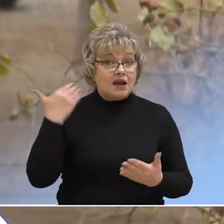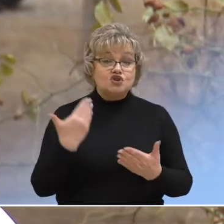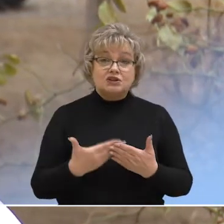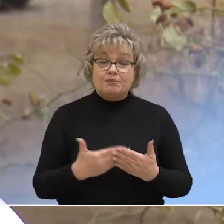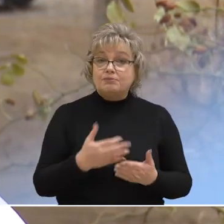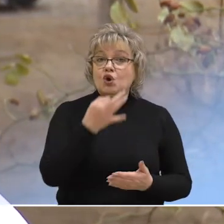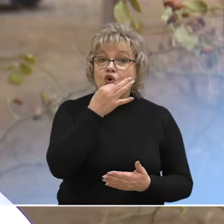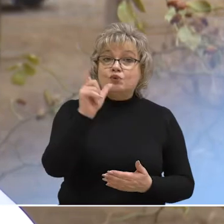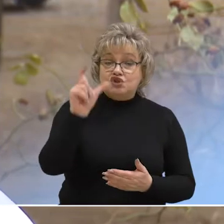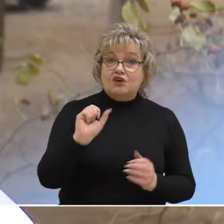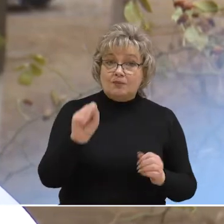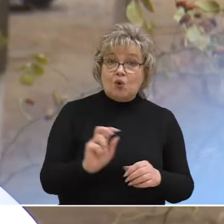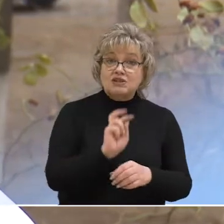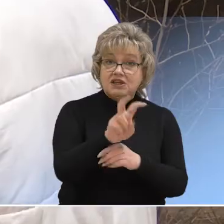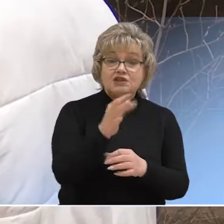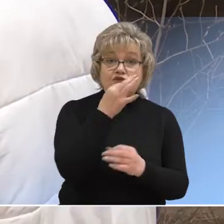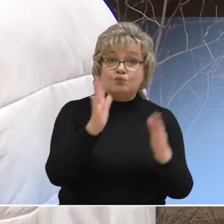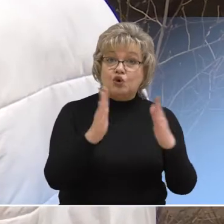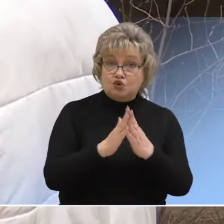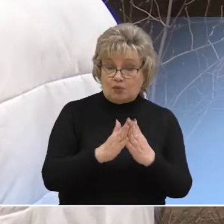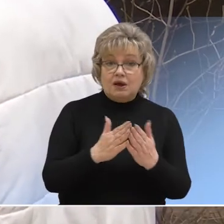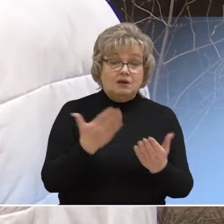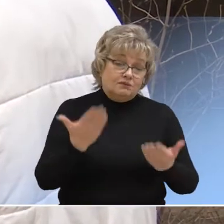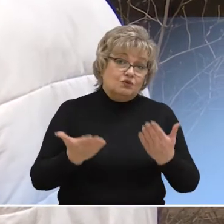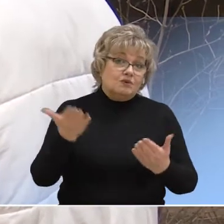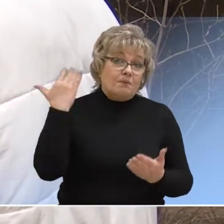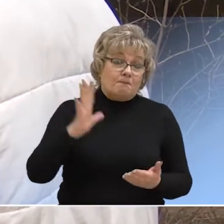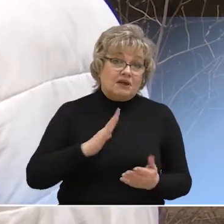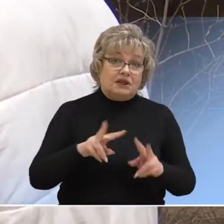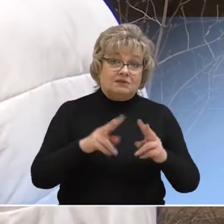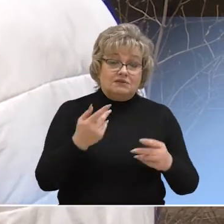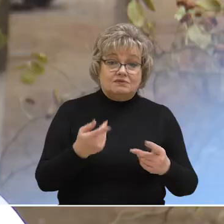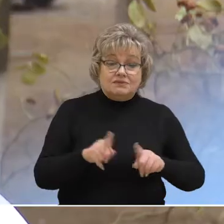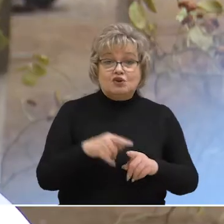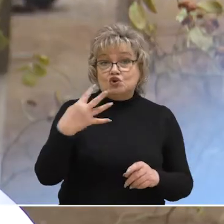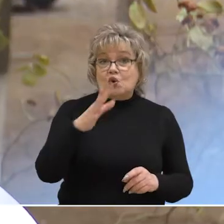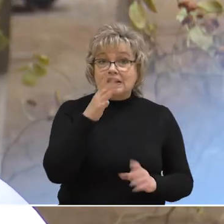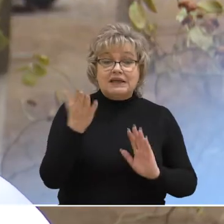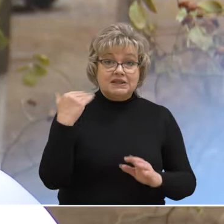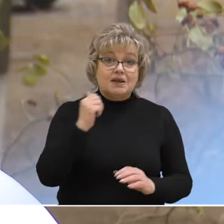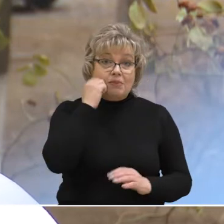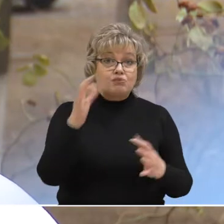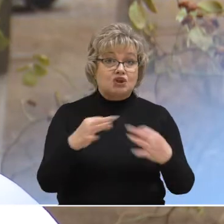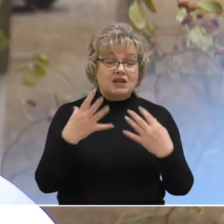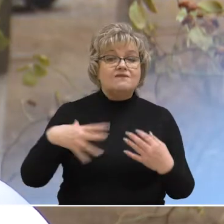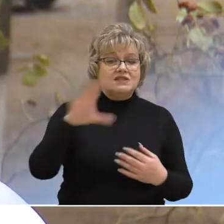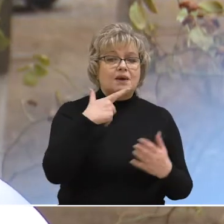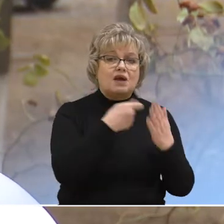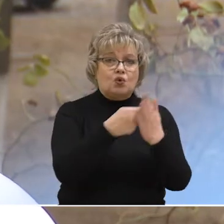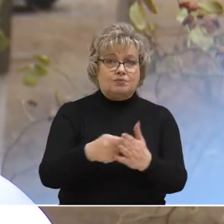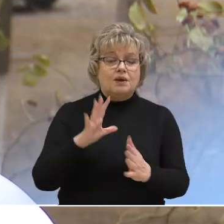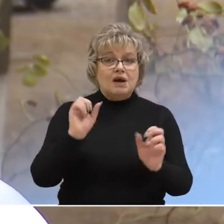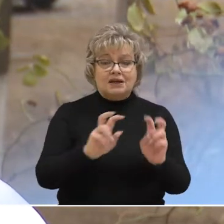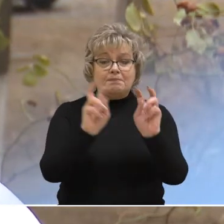например, любой человек мог зайти в любой дом, ну, так было, не знаю, может, 40 лет назад, как мне бабушка рассказывает, и все были накормлены. Его